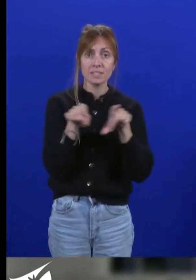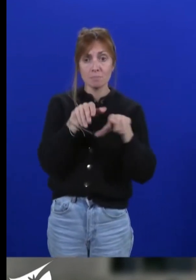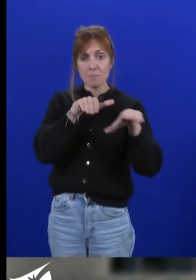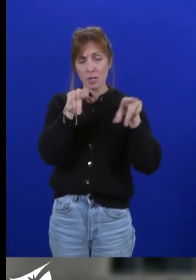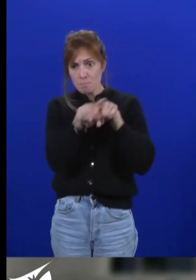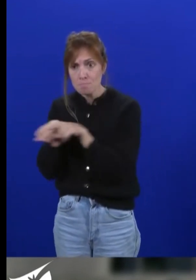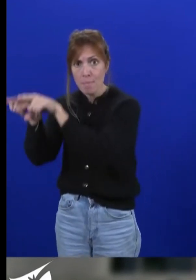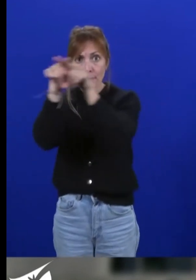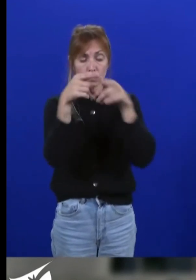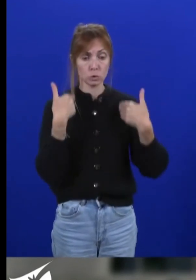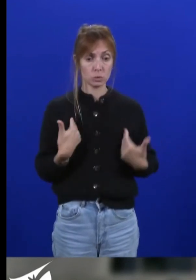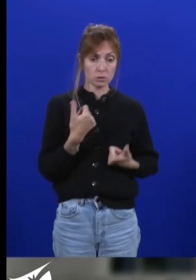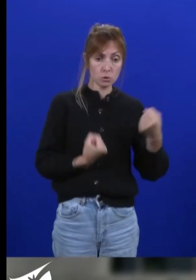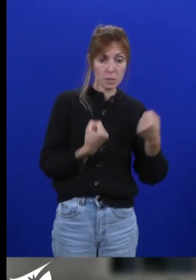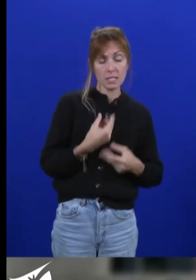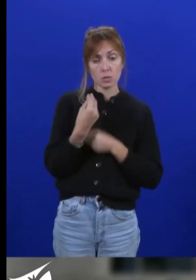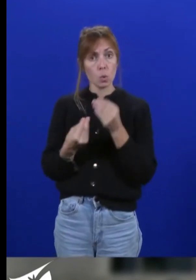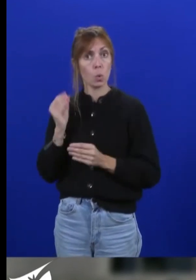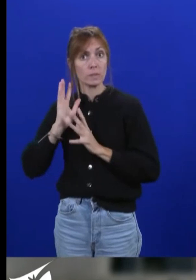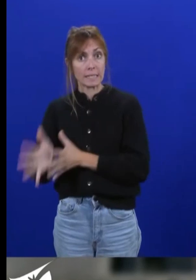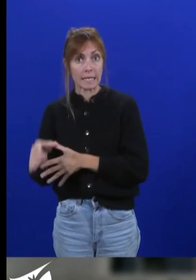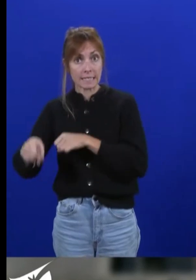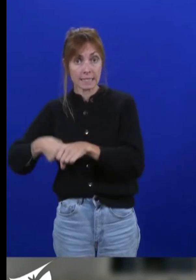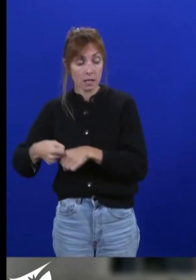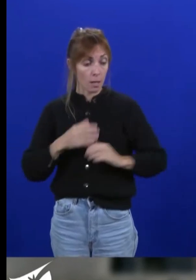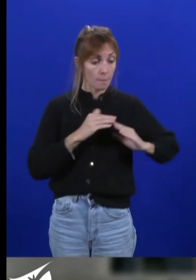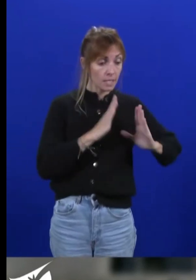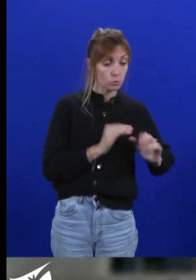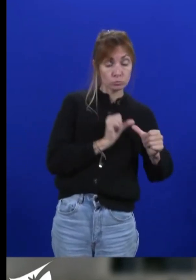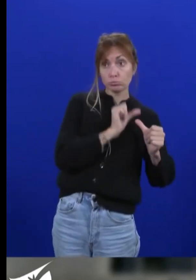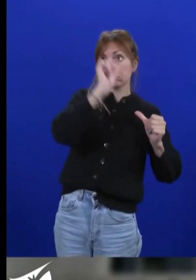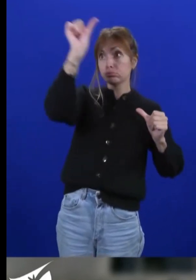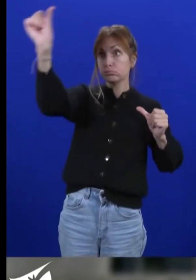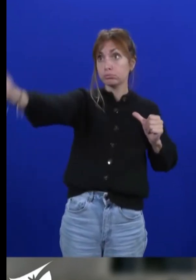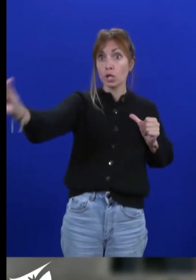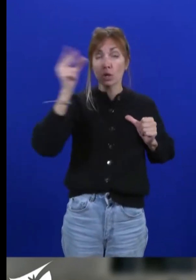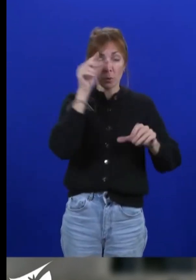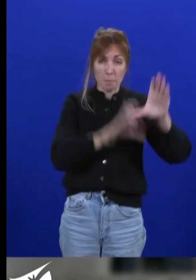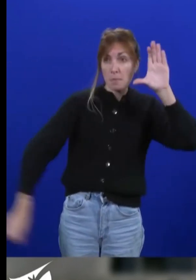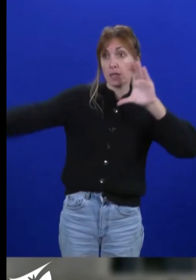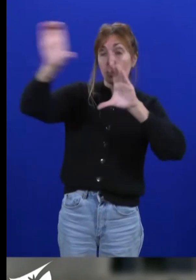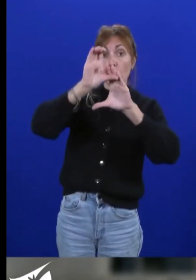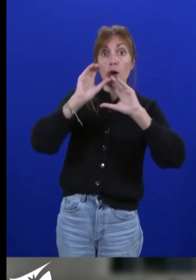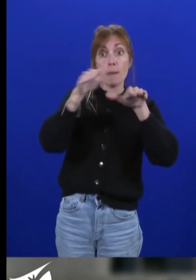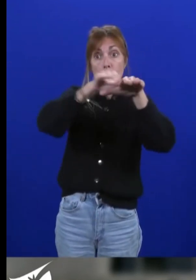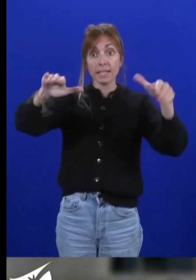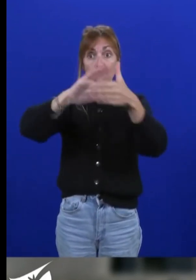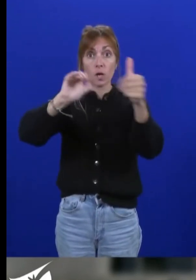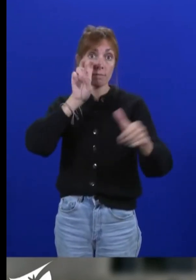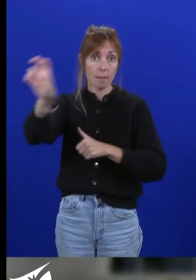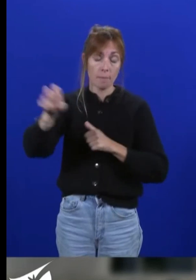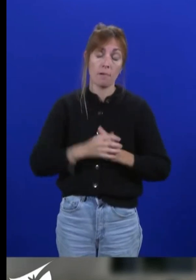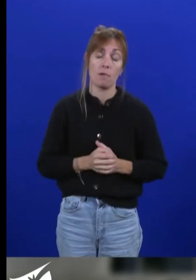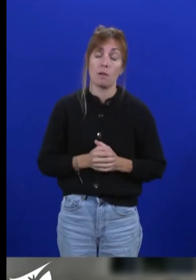l'on soit automobiliste ou cycliste, depuis son domicile jusqu'à l'autre bout de la métropole ou en passant par un parking relais.